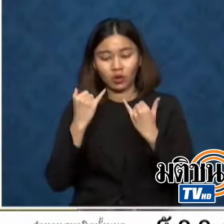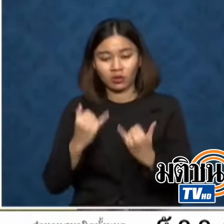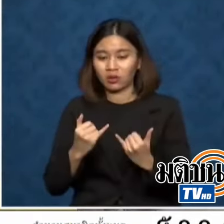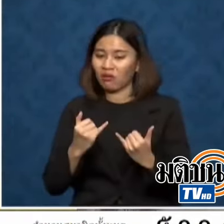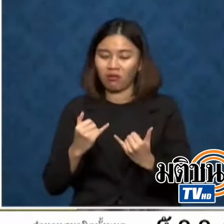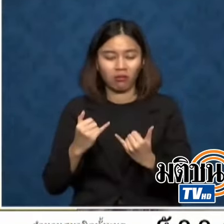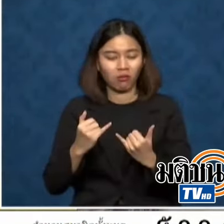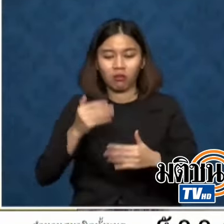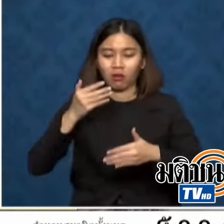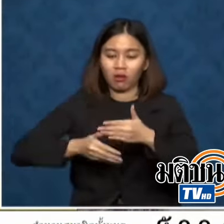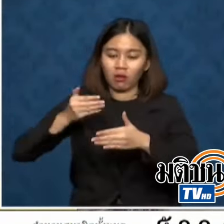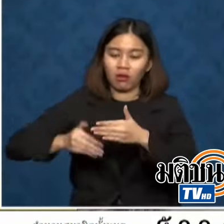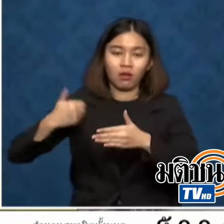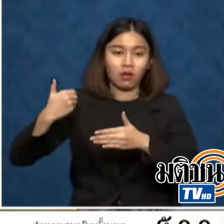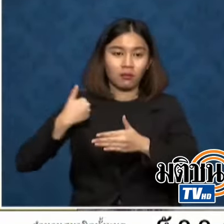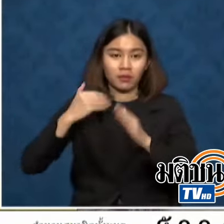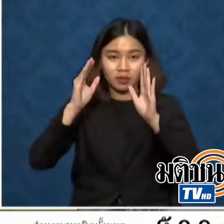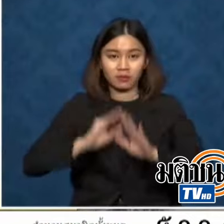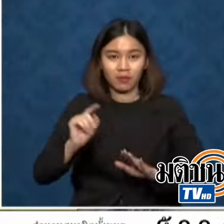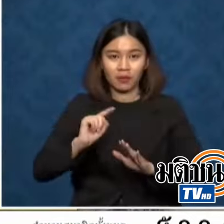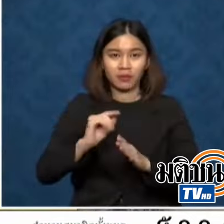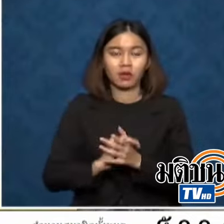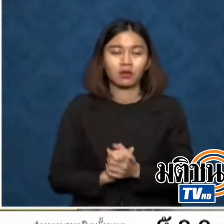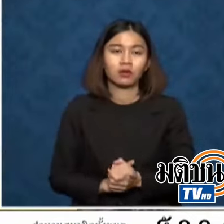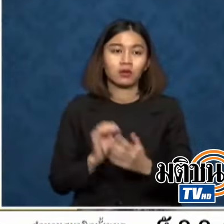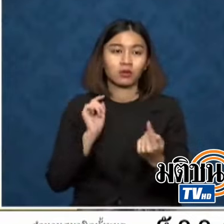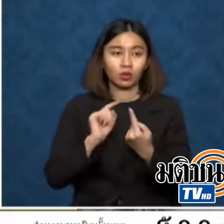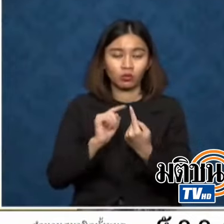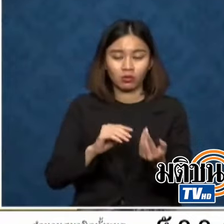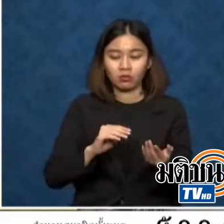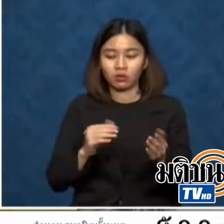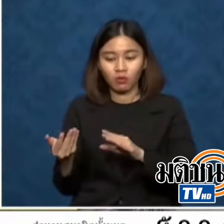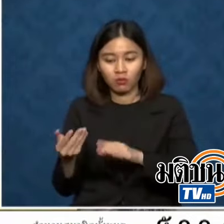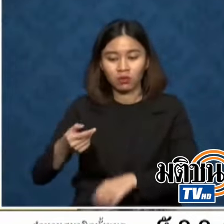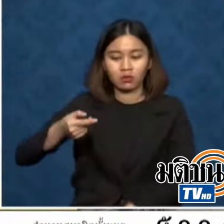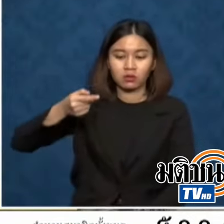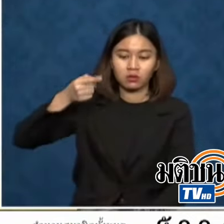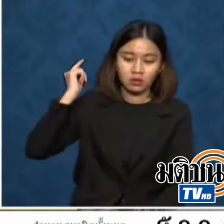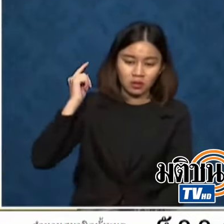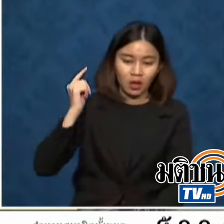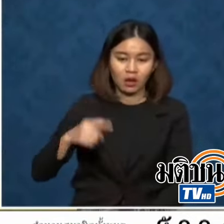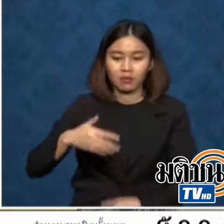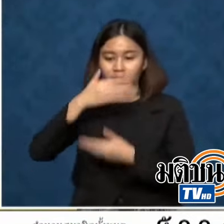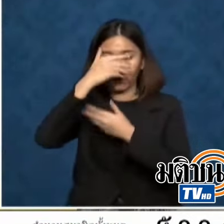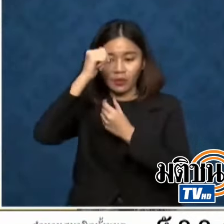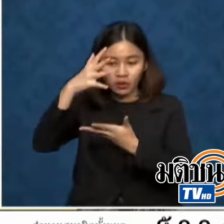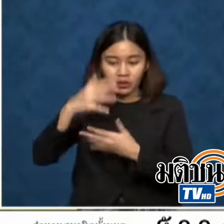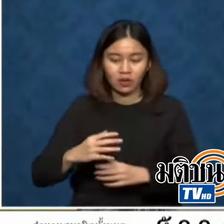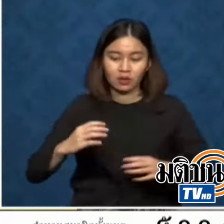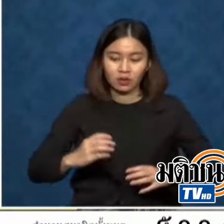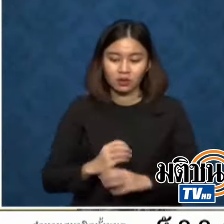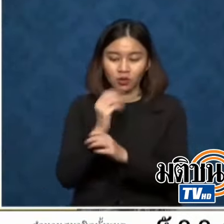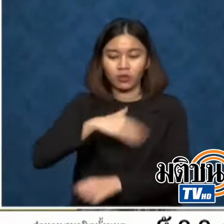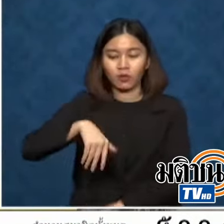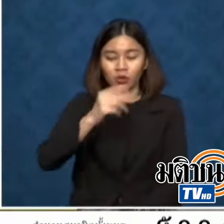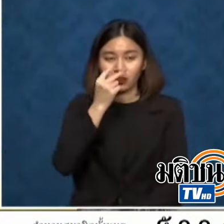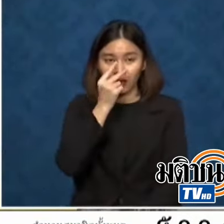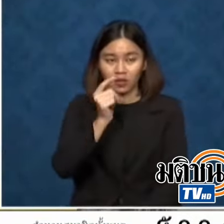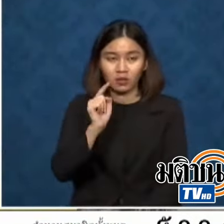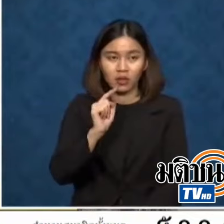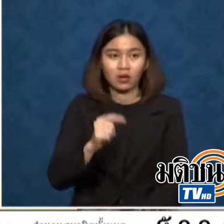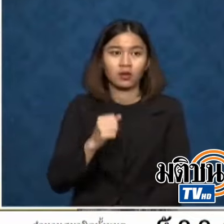8ด้านมีในลักษณะแบบไหนบ้างที่ทั้งล้มเหลวล่าช้าและละเลพอสรุปแบบนี้ท่านจะได้เห็นครับ